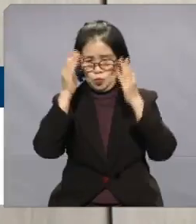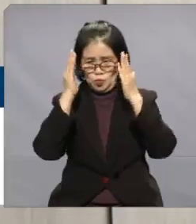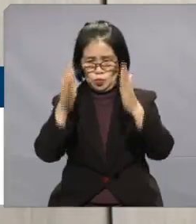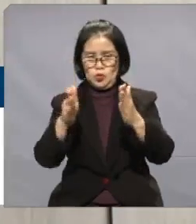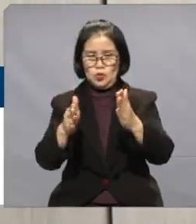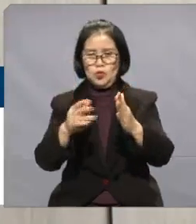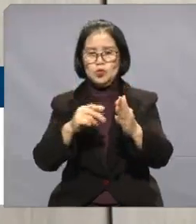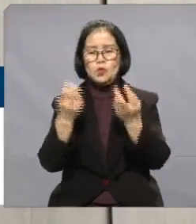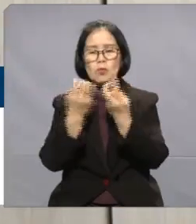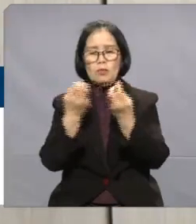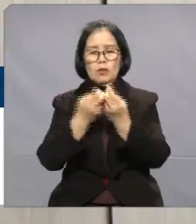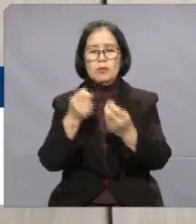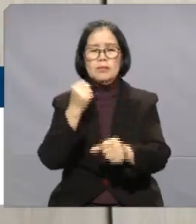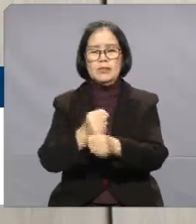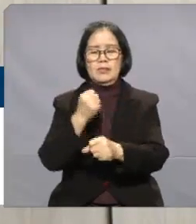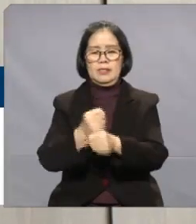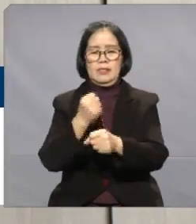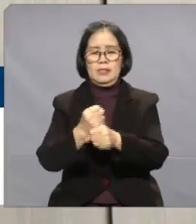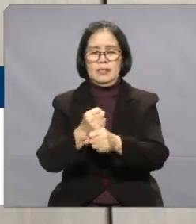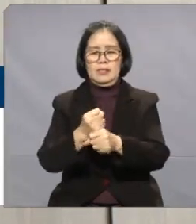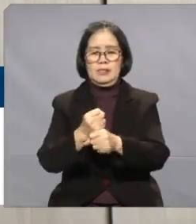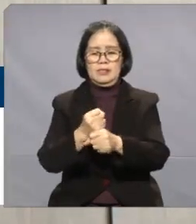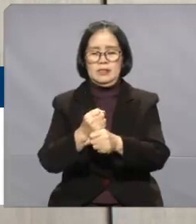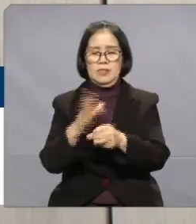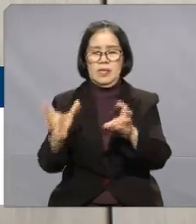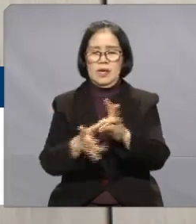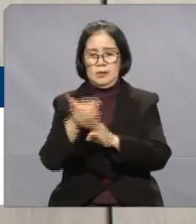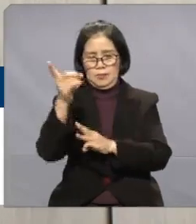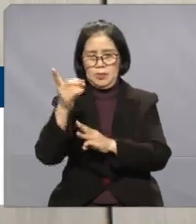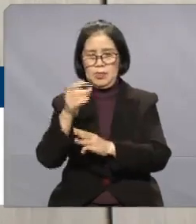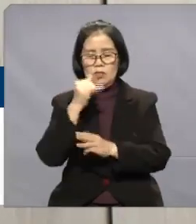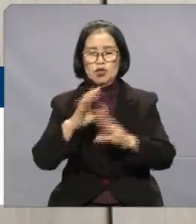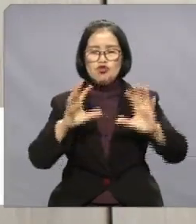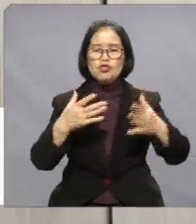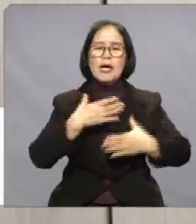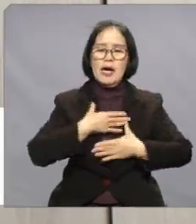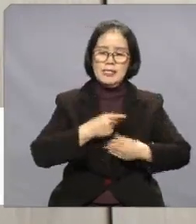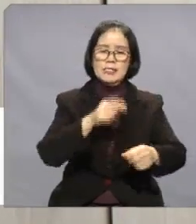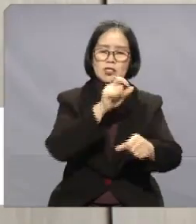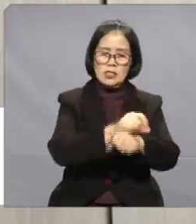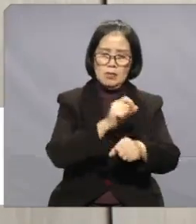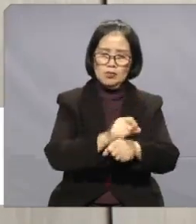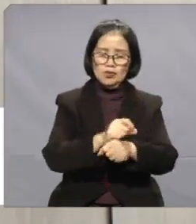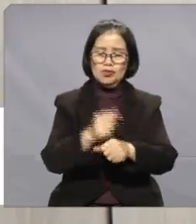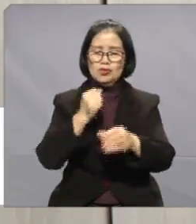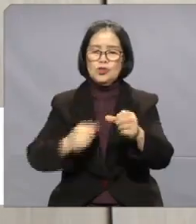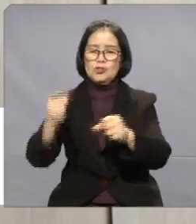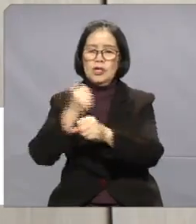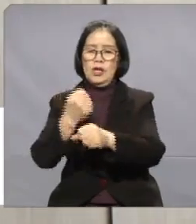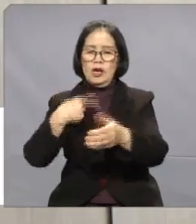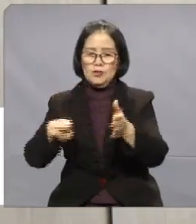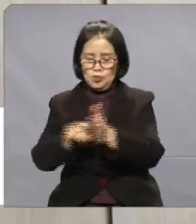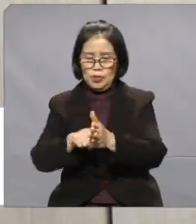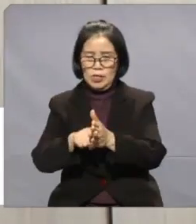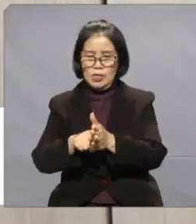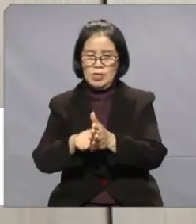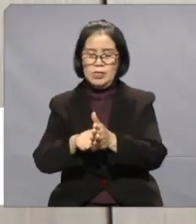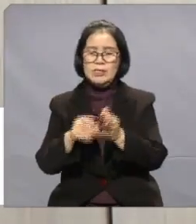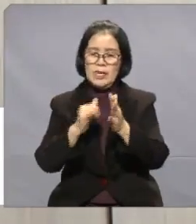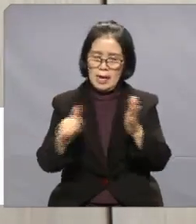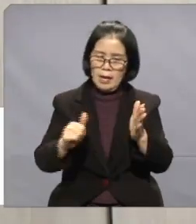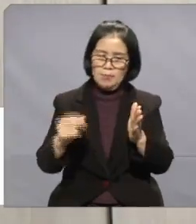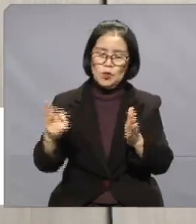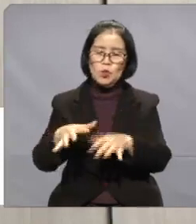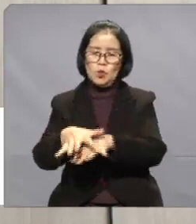좋은 방안을 만들어내겠다는 게 사실 한 세트로 묶여갖고 있는 겁니다. 국가 안전 사무를 정상화하기 위한 그러니까 인력적인